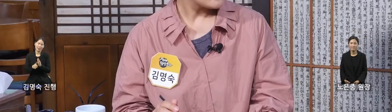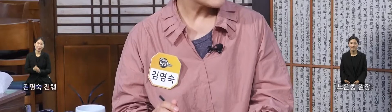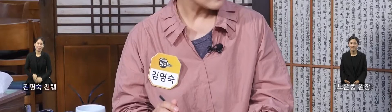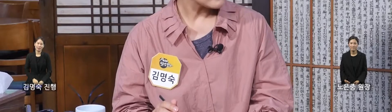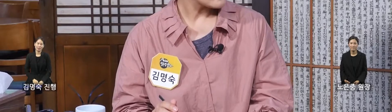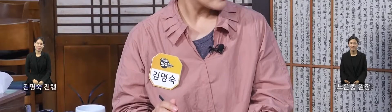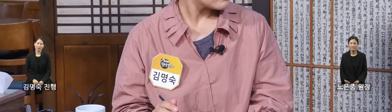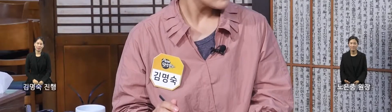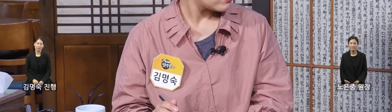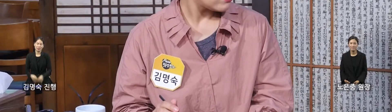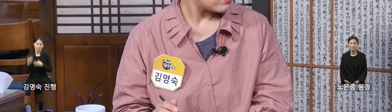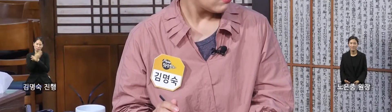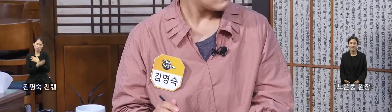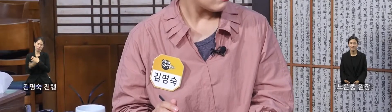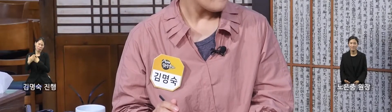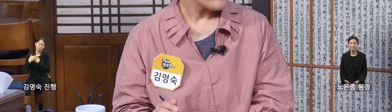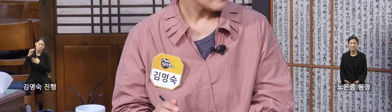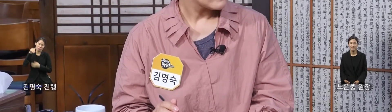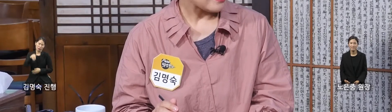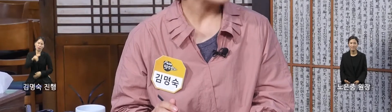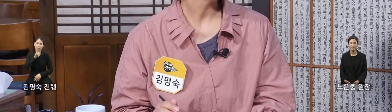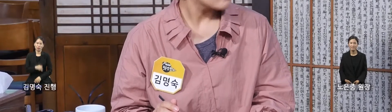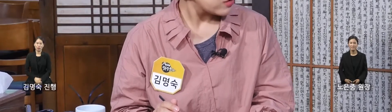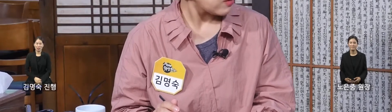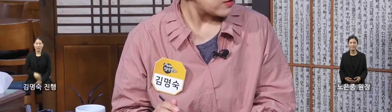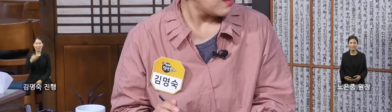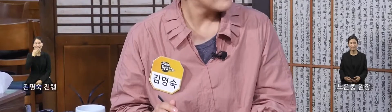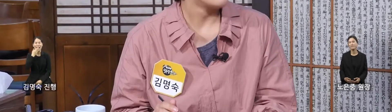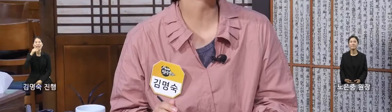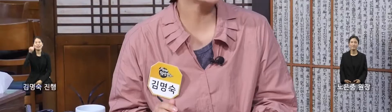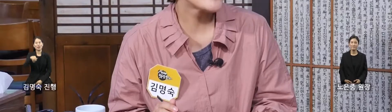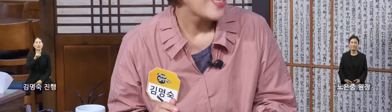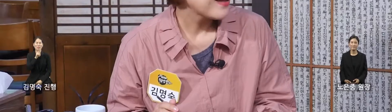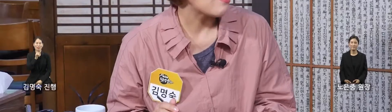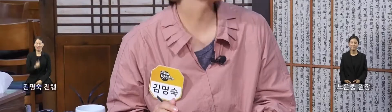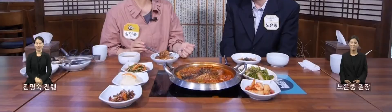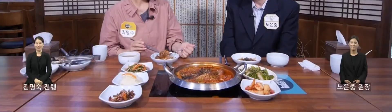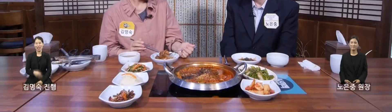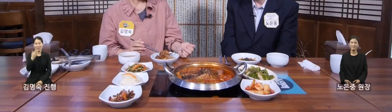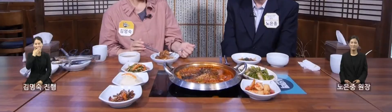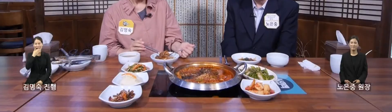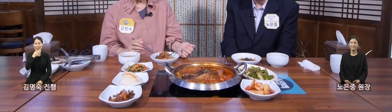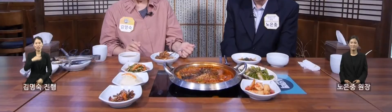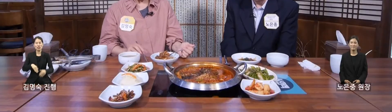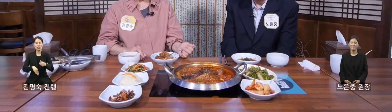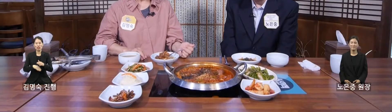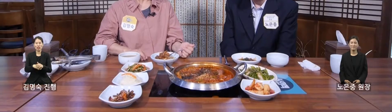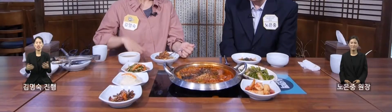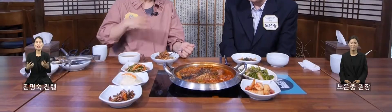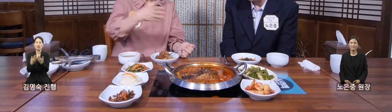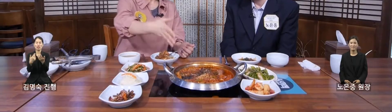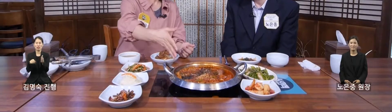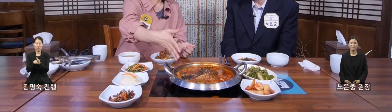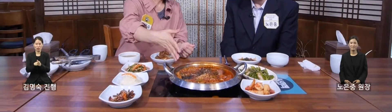그거 못지않게 또 체력이 당이 떨어진다고 하죠. 당 충전을 하셔야 돼요.